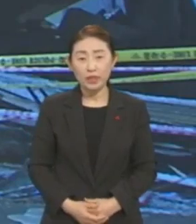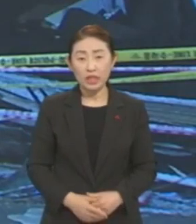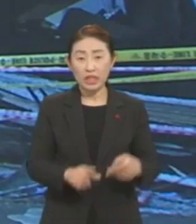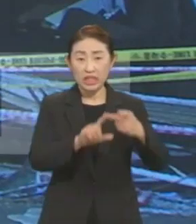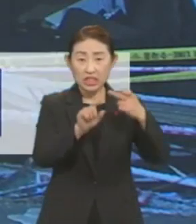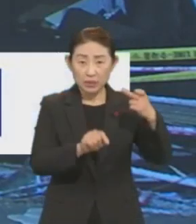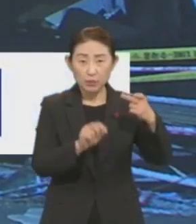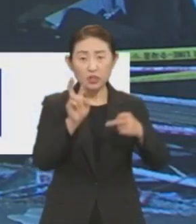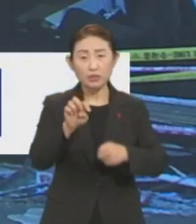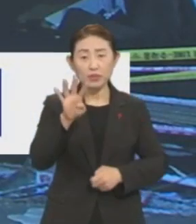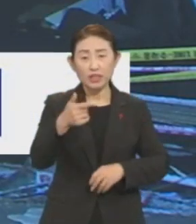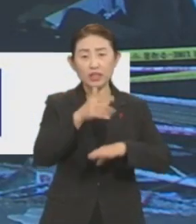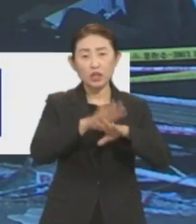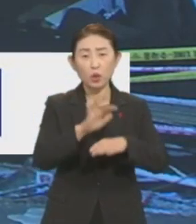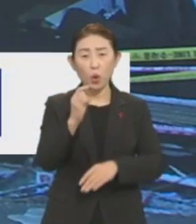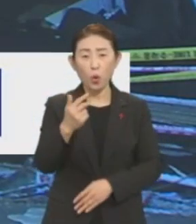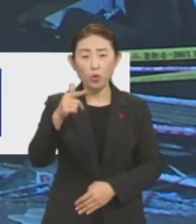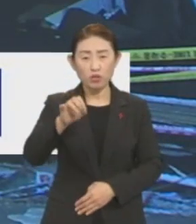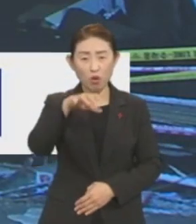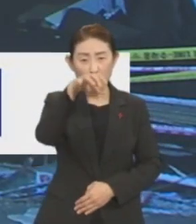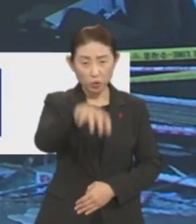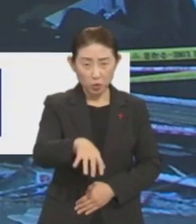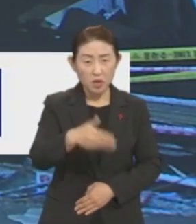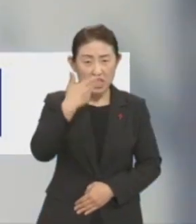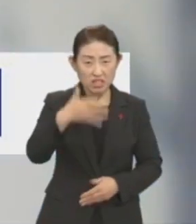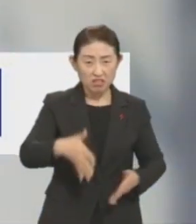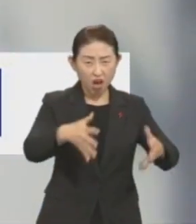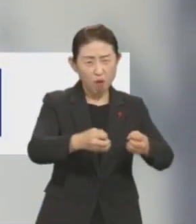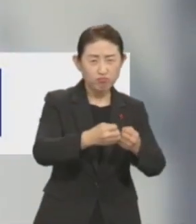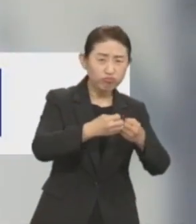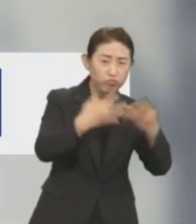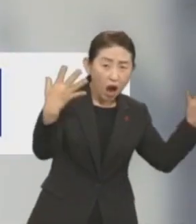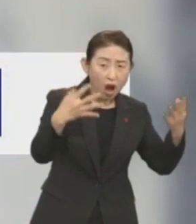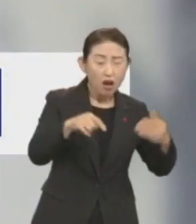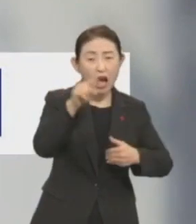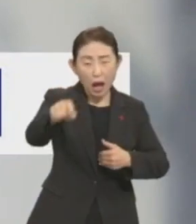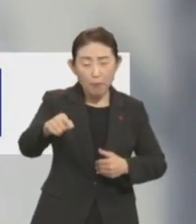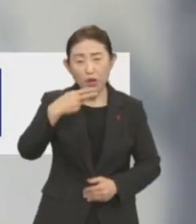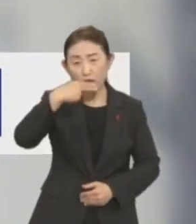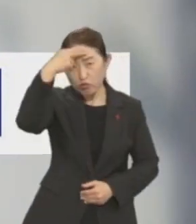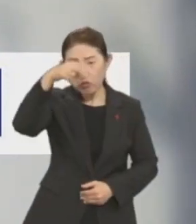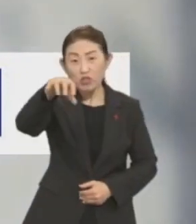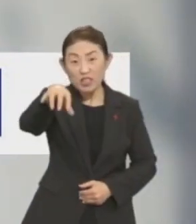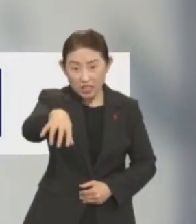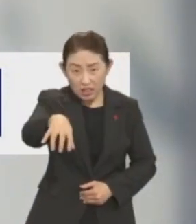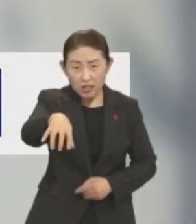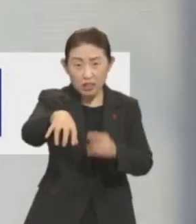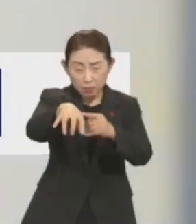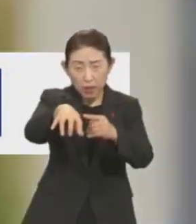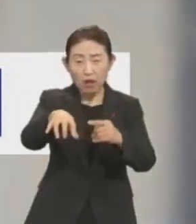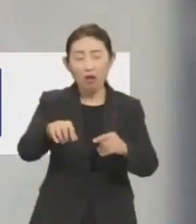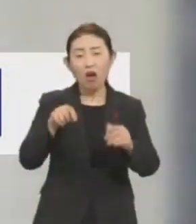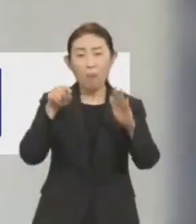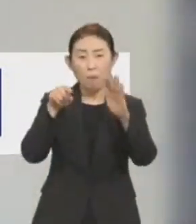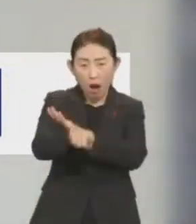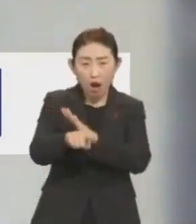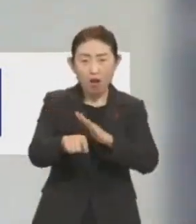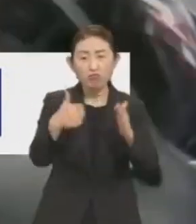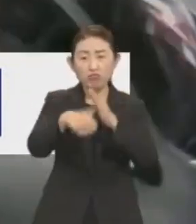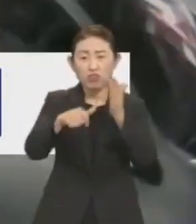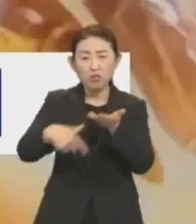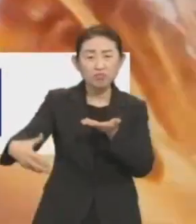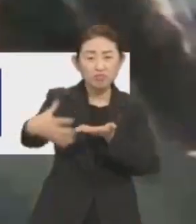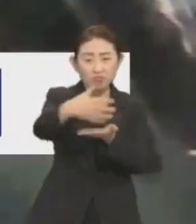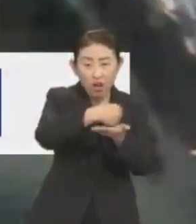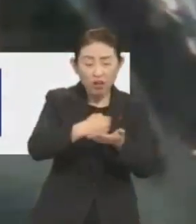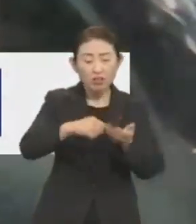지난달 24일 대전 오정동에서 발생한 식당 폭발 사고로 휴업 중이던 맞은편 주점에 침입해 절도행각을 버린